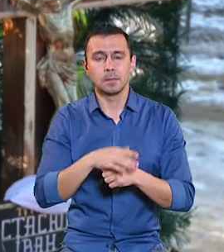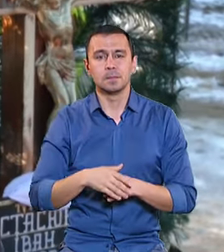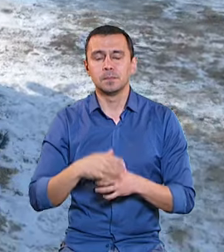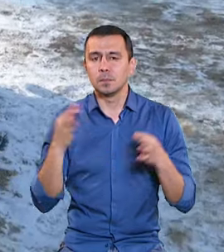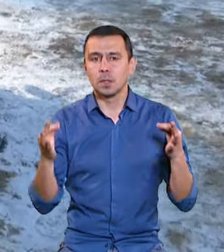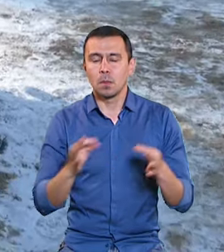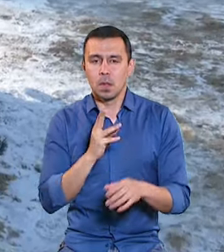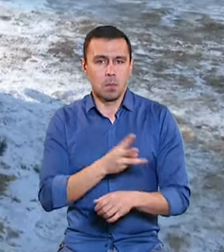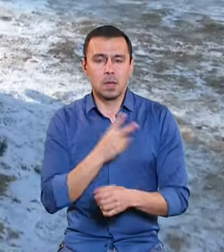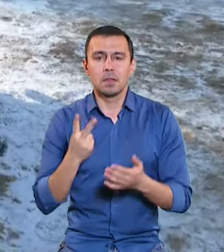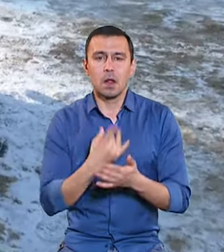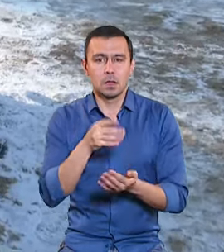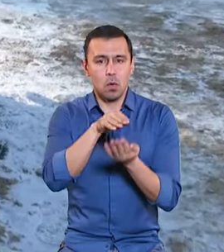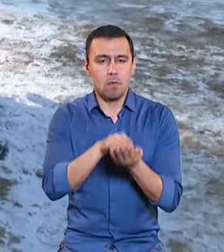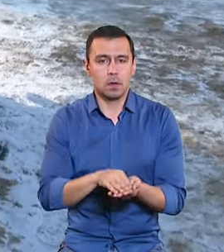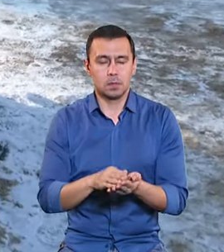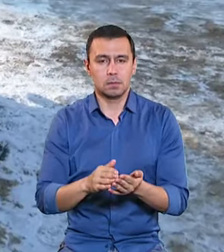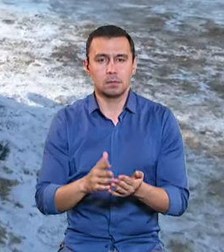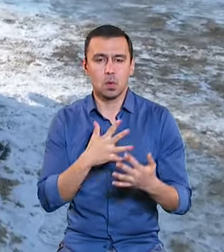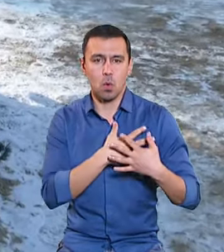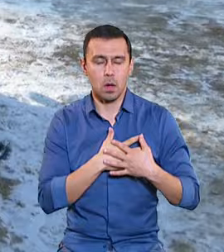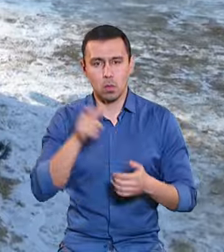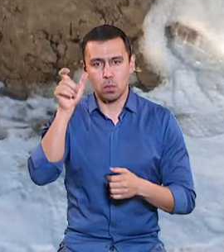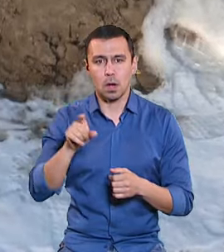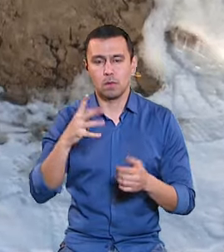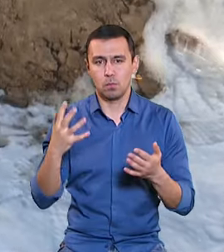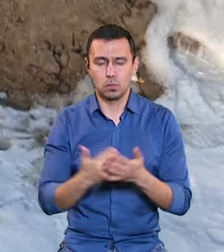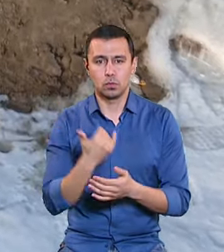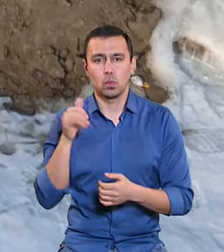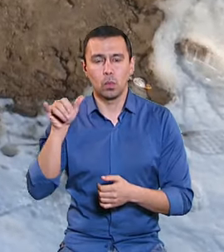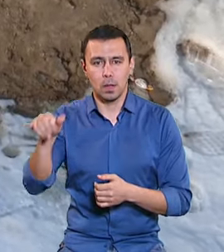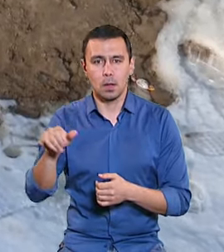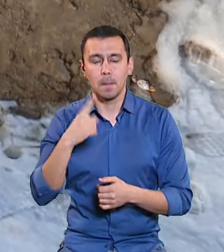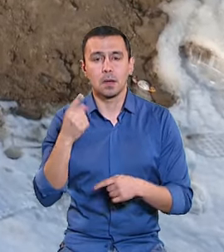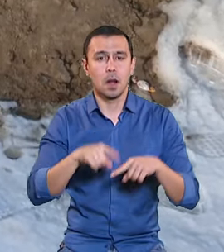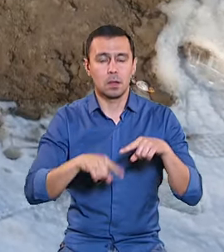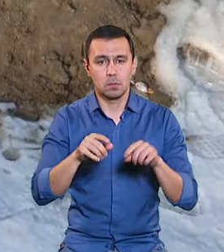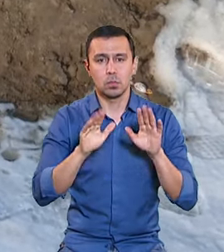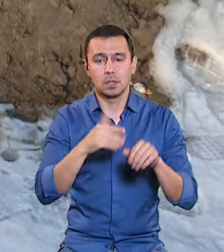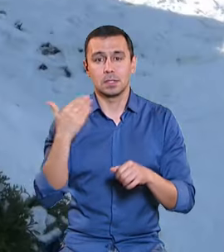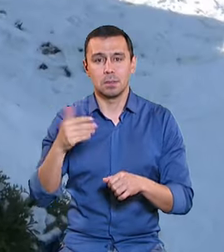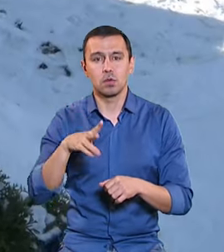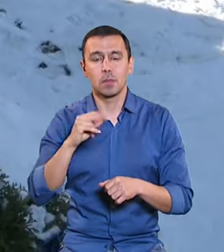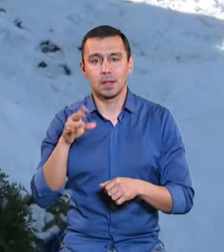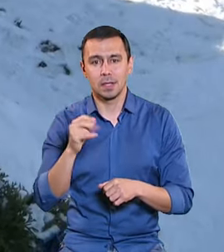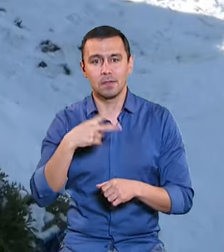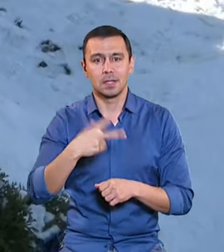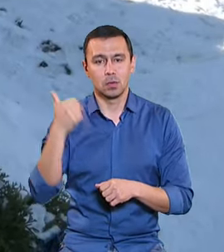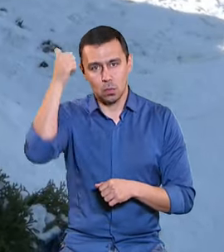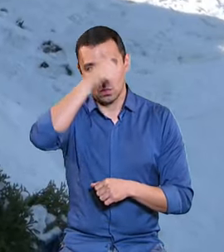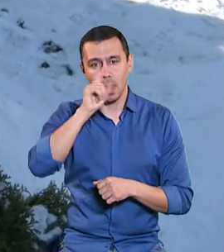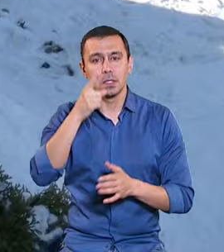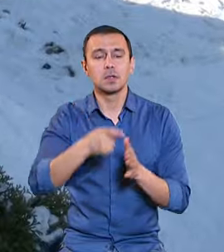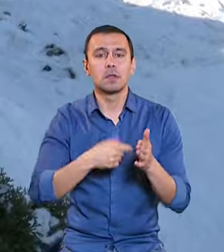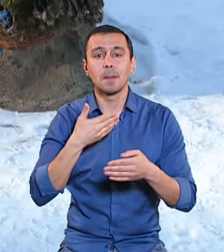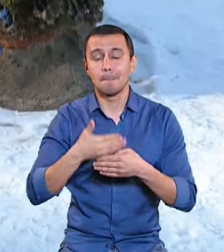нікому не побажає двічі ховати кохану людину, як випало на її долю. Перший раз рідні прощалися з Іваном у листопаді 23-го. Як